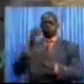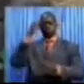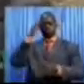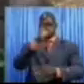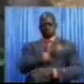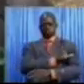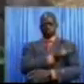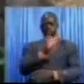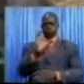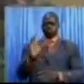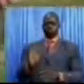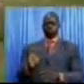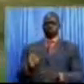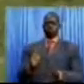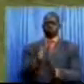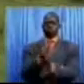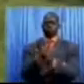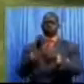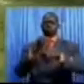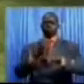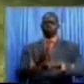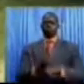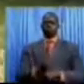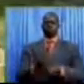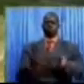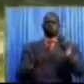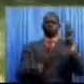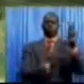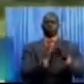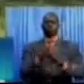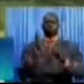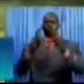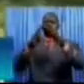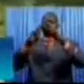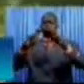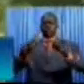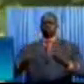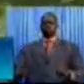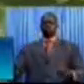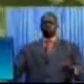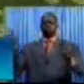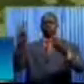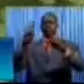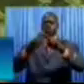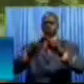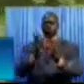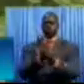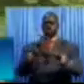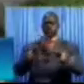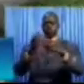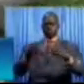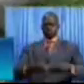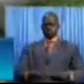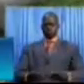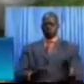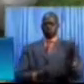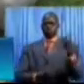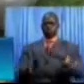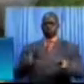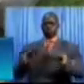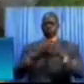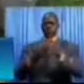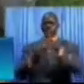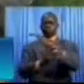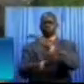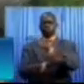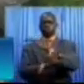renforcer et consolider cette initiative. À la population de Bala se sont associés les producteurs de coton venus de toute la province et